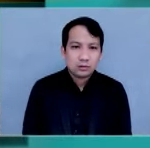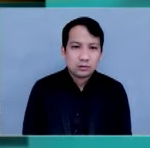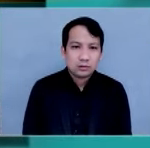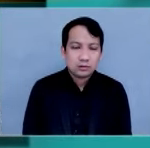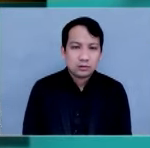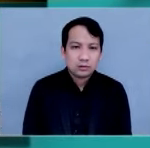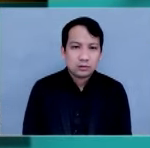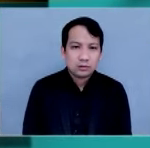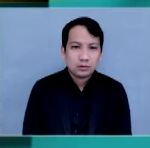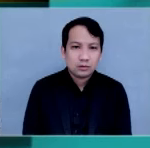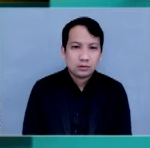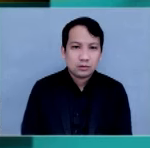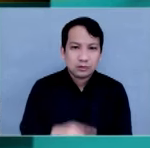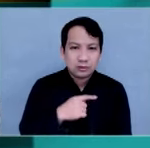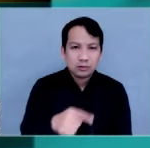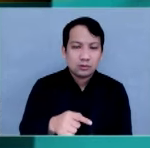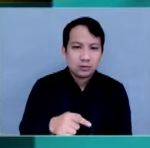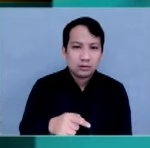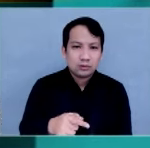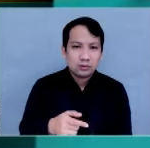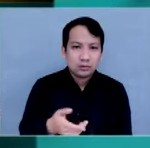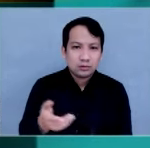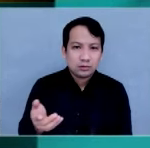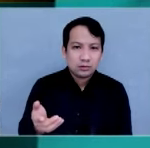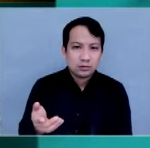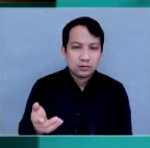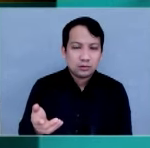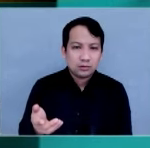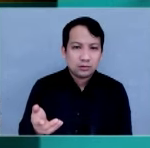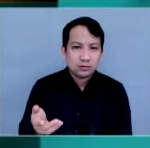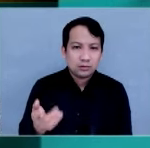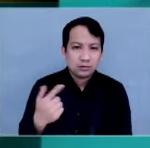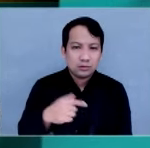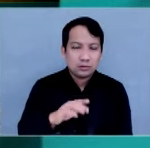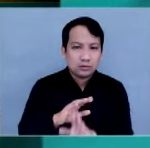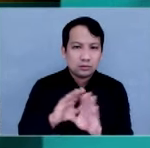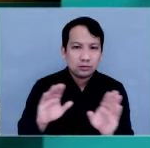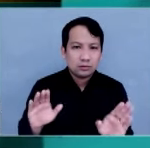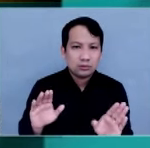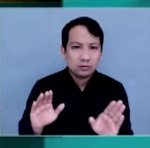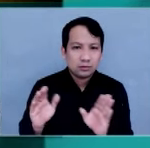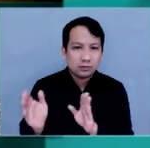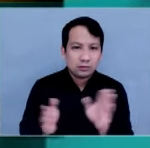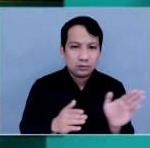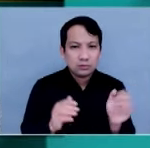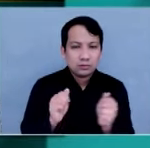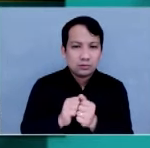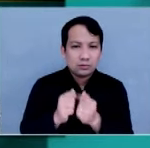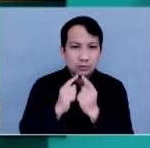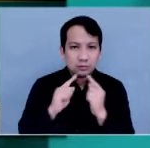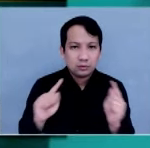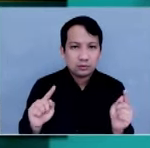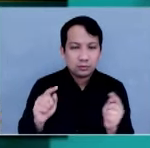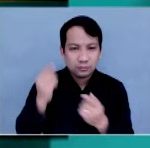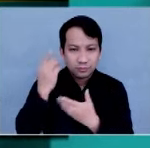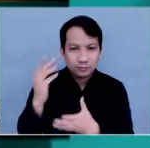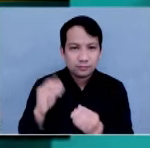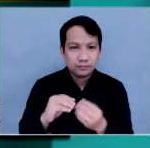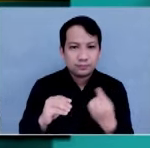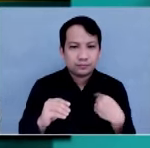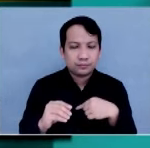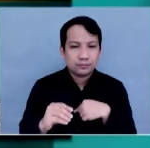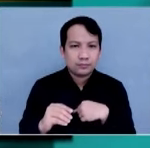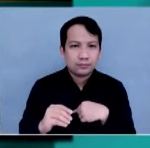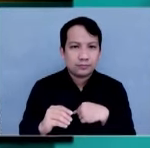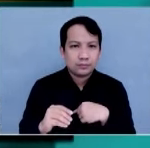Macapas ay media blackout muna. Ano nang muna natin, i-arrange lahat at i-announce later, no? Pero